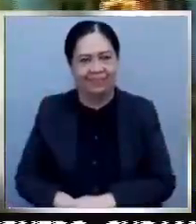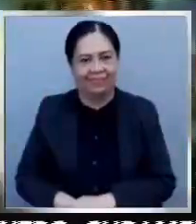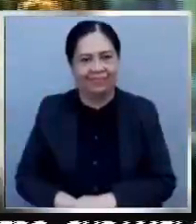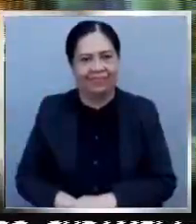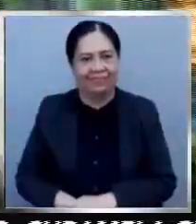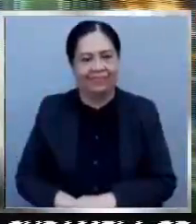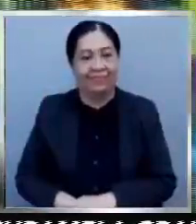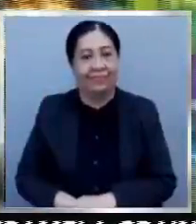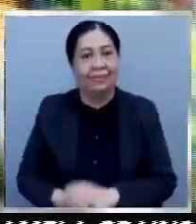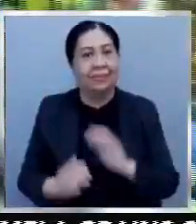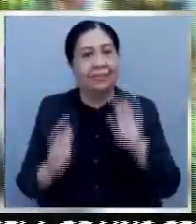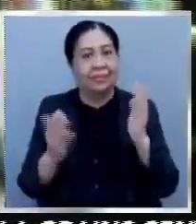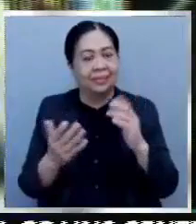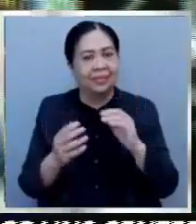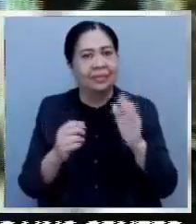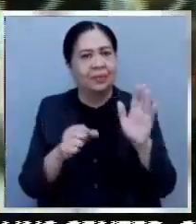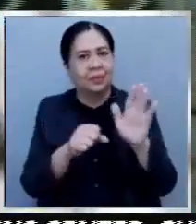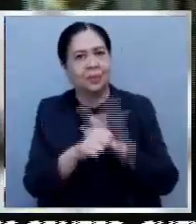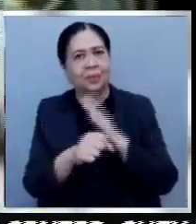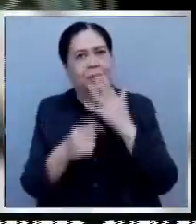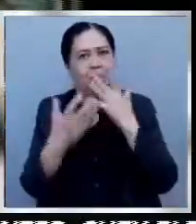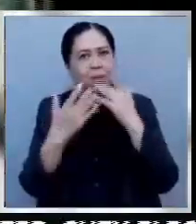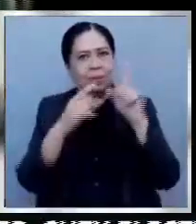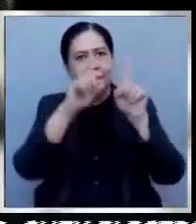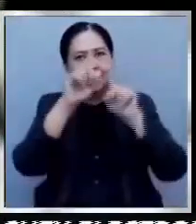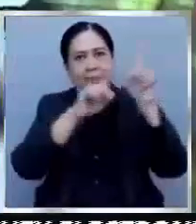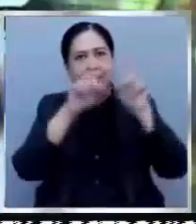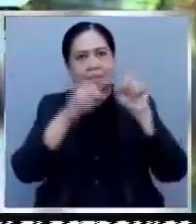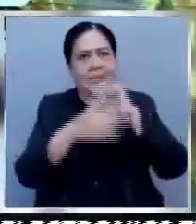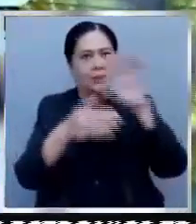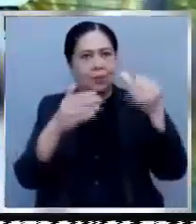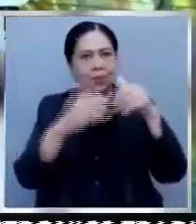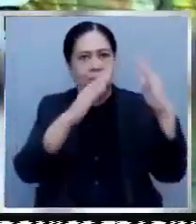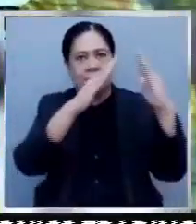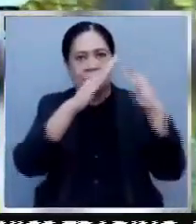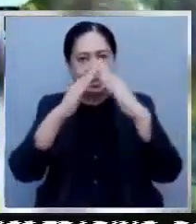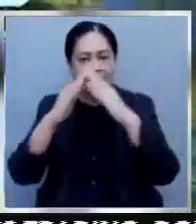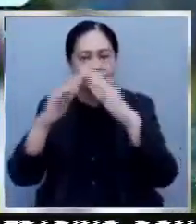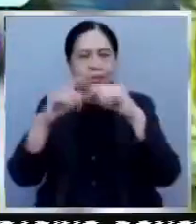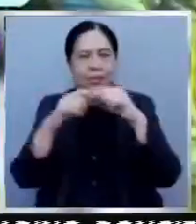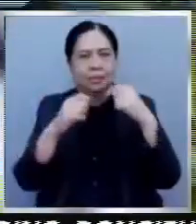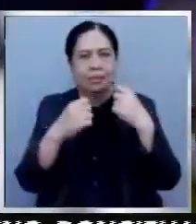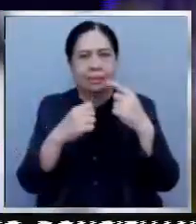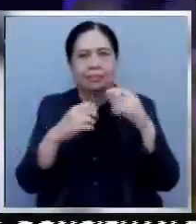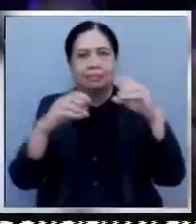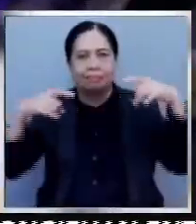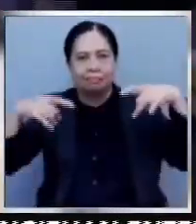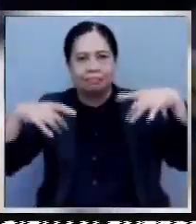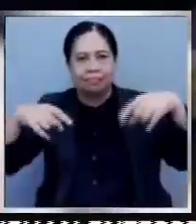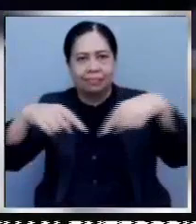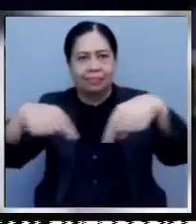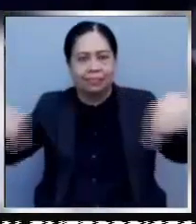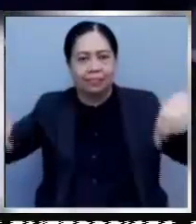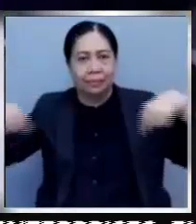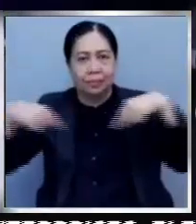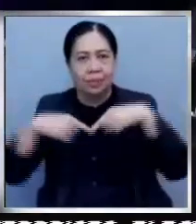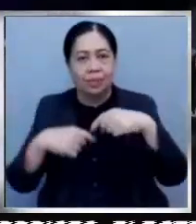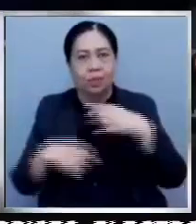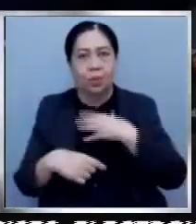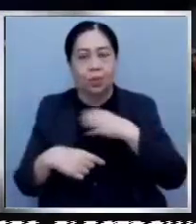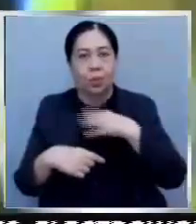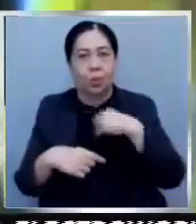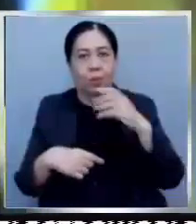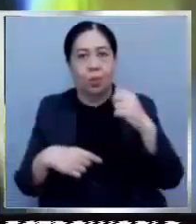Misto lang nabalot na mahukulay na parol ang buong Aguinaldo Shrine sa pagpapailaw sa liwasang Aguinaldo. Ang puting-puting mansyon